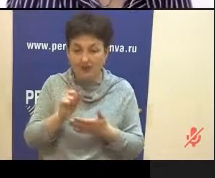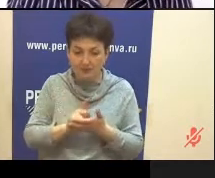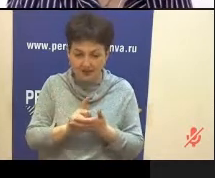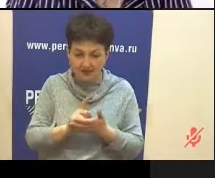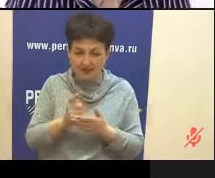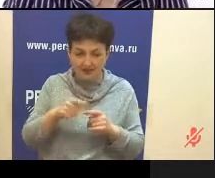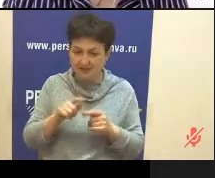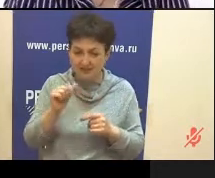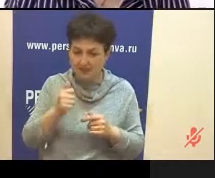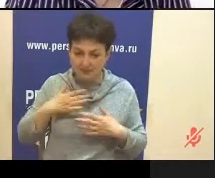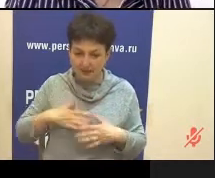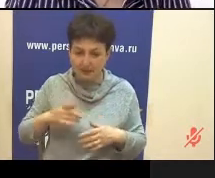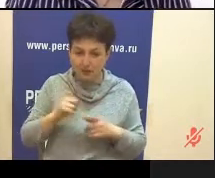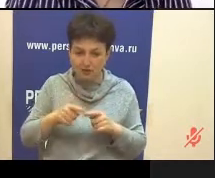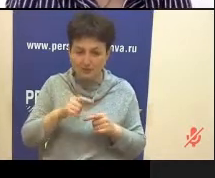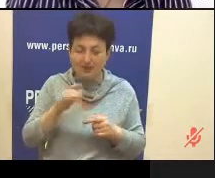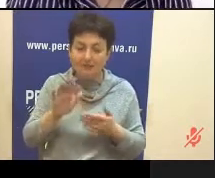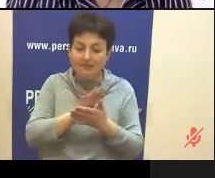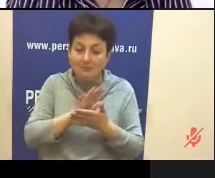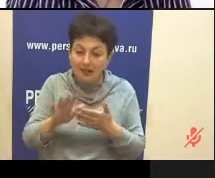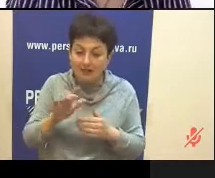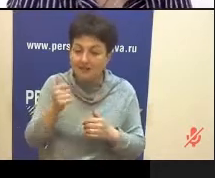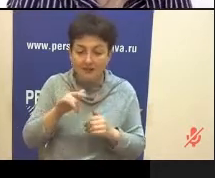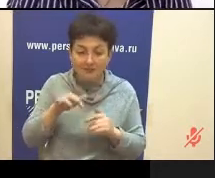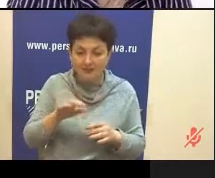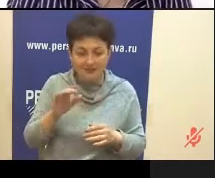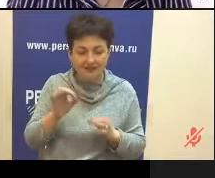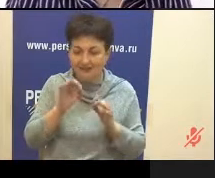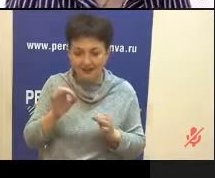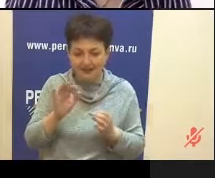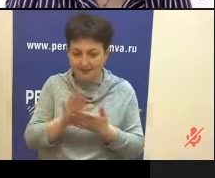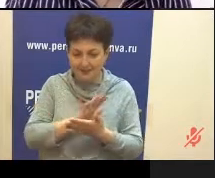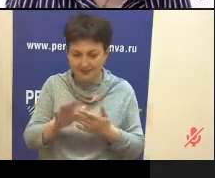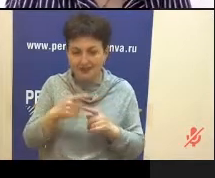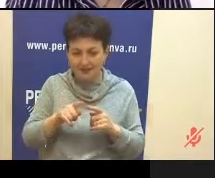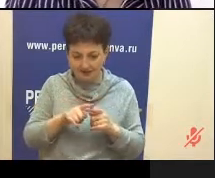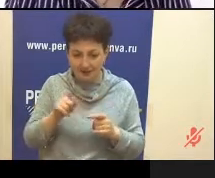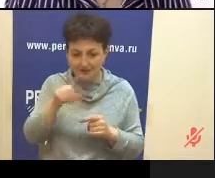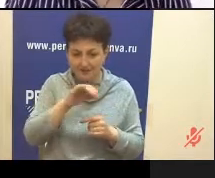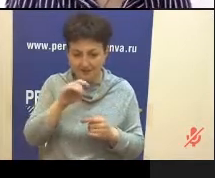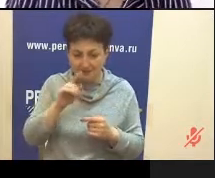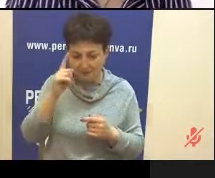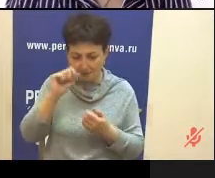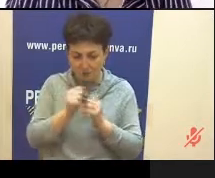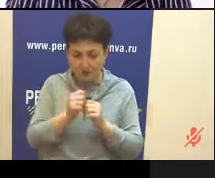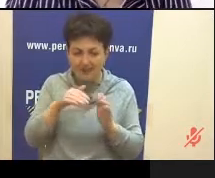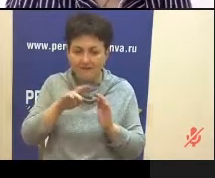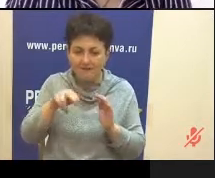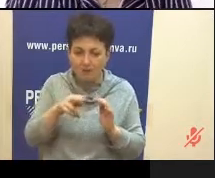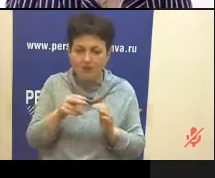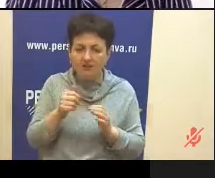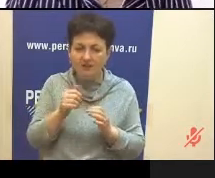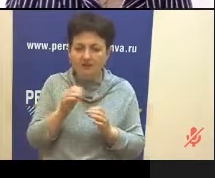это на самом деле самое приятное, что я сегодня скажу, бесплатно на самом деле никогда не бесплатно, и это стоит помнить. Фонды обладают